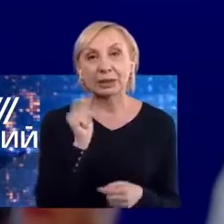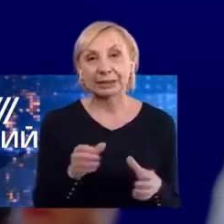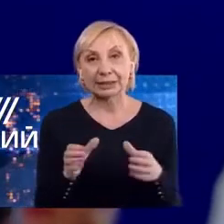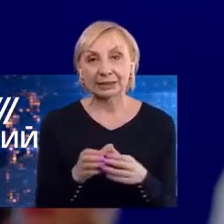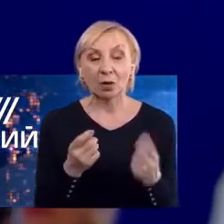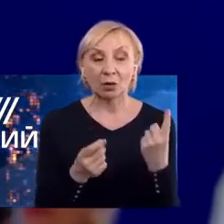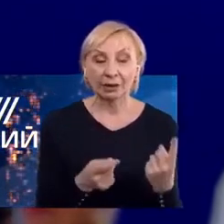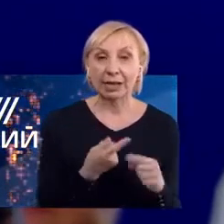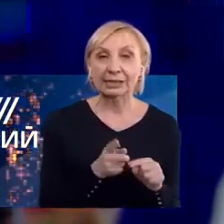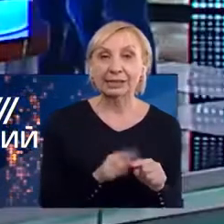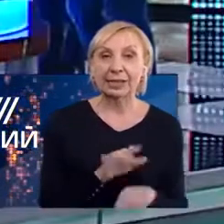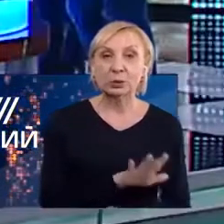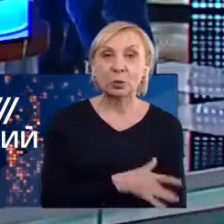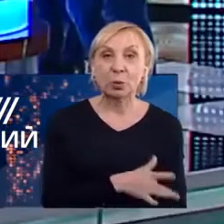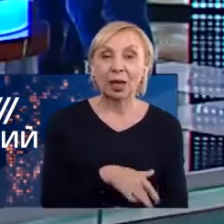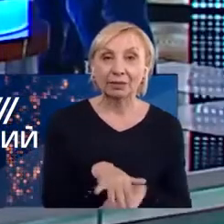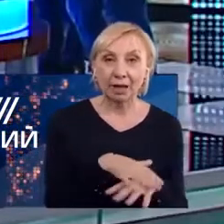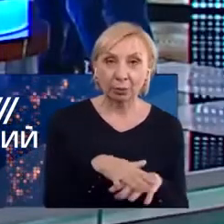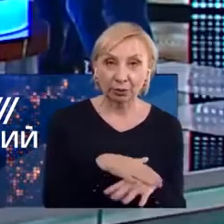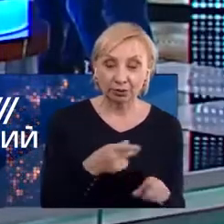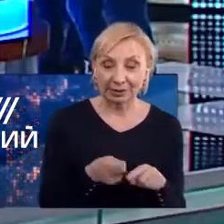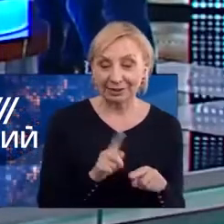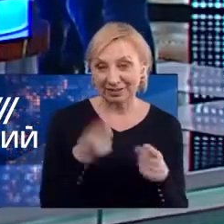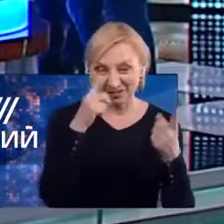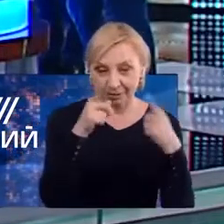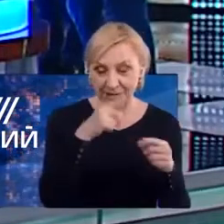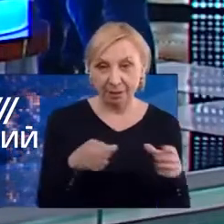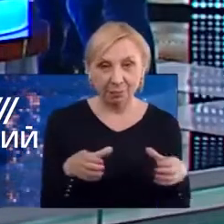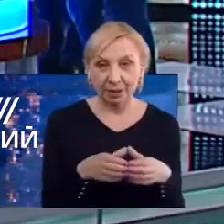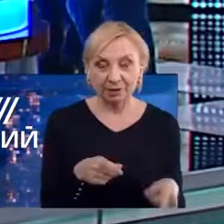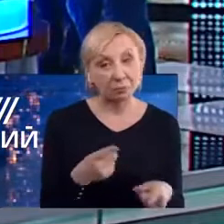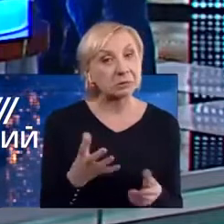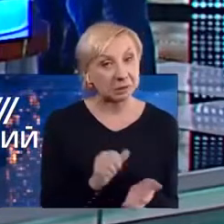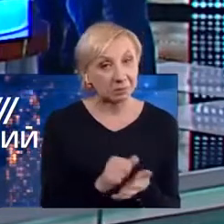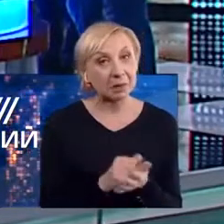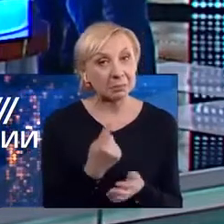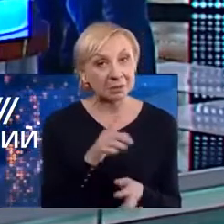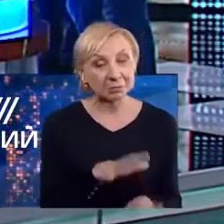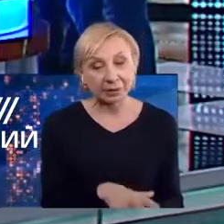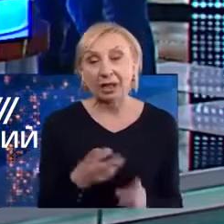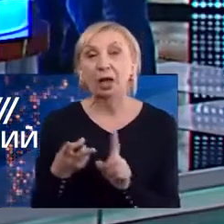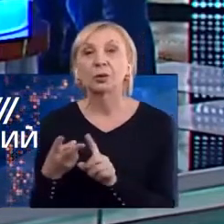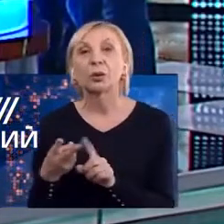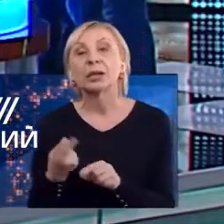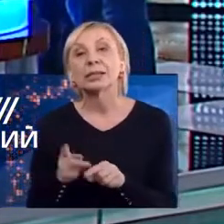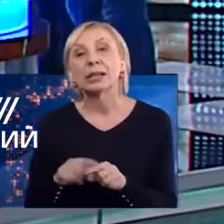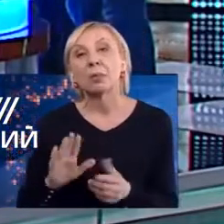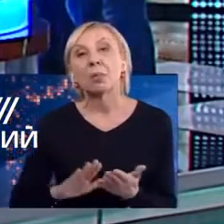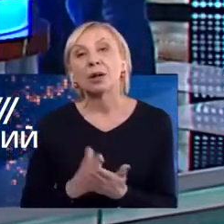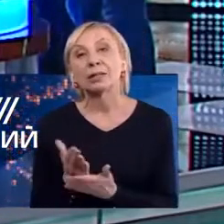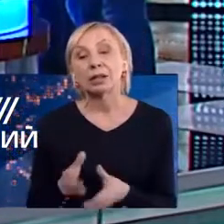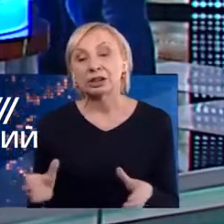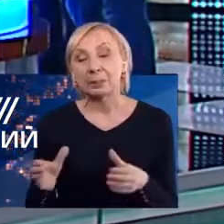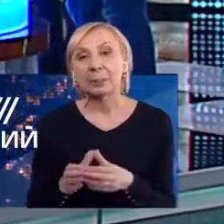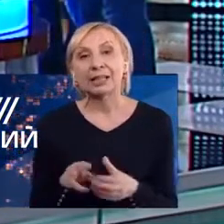«Слуга народу», партія, якої ще немає, це партія «Фікція», але яка займає першу сходинку в рейтингах. І друга, він сказав, це політична